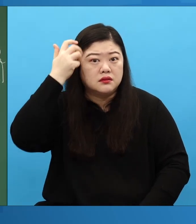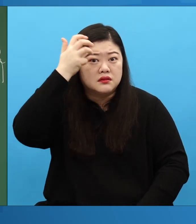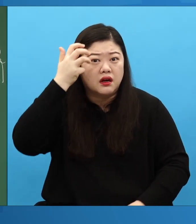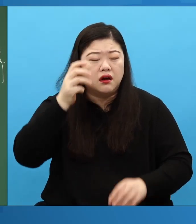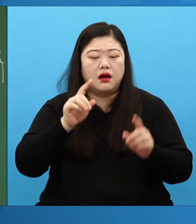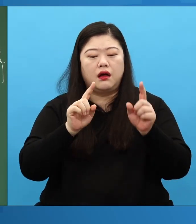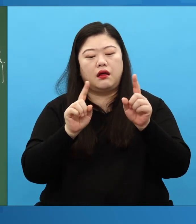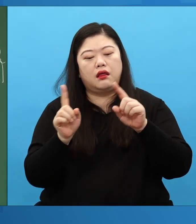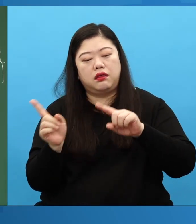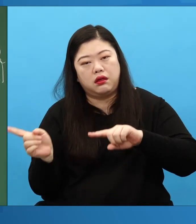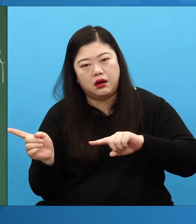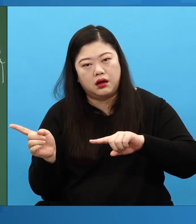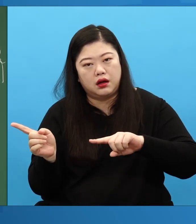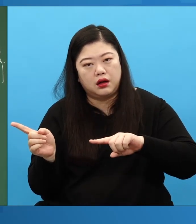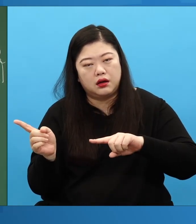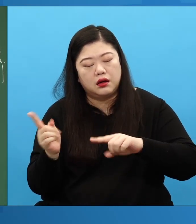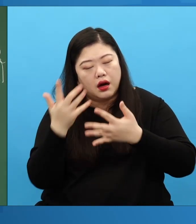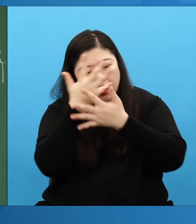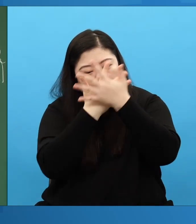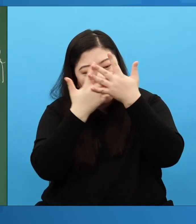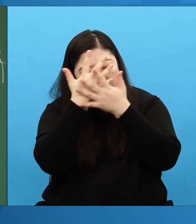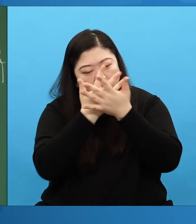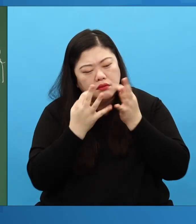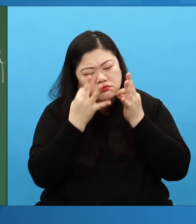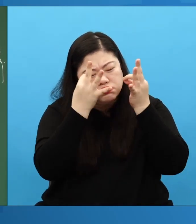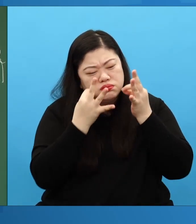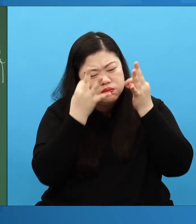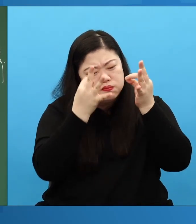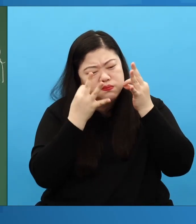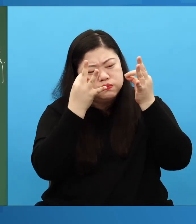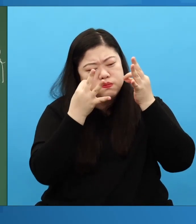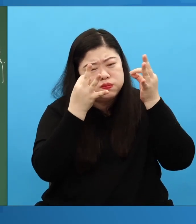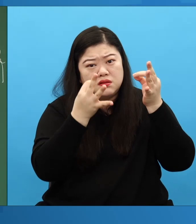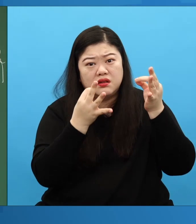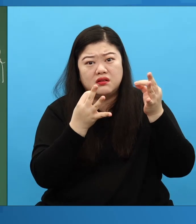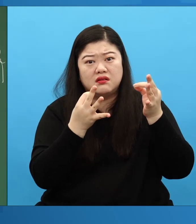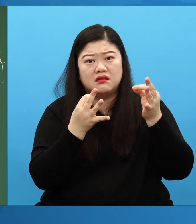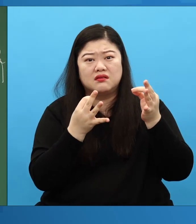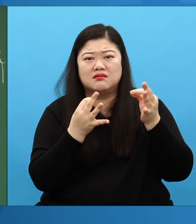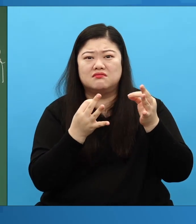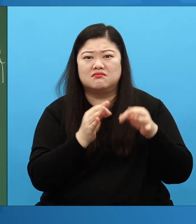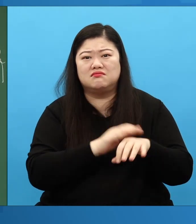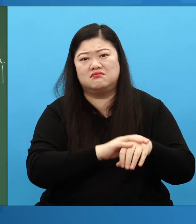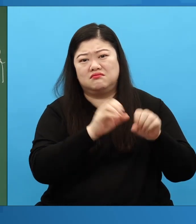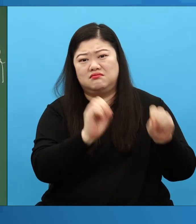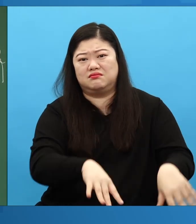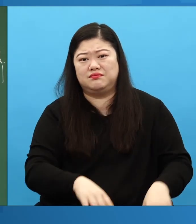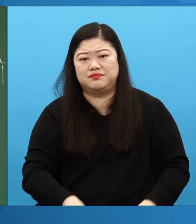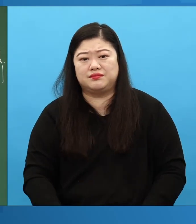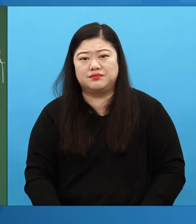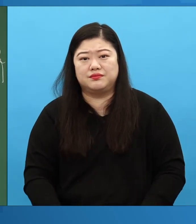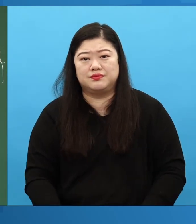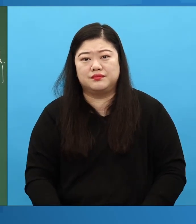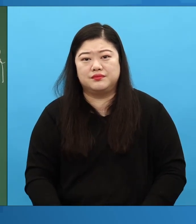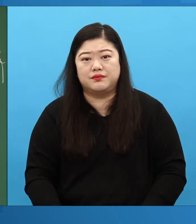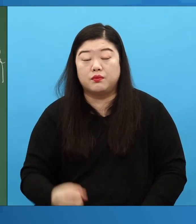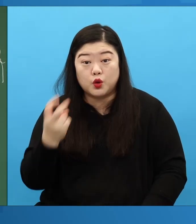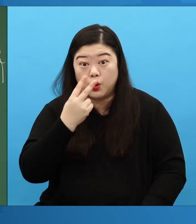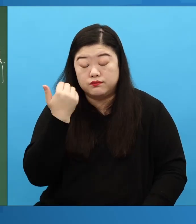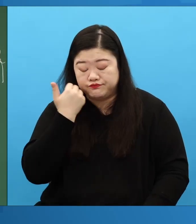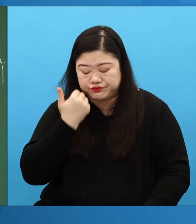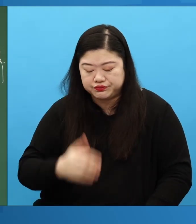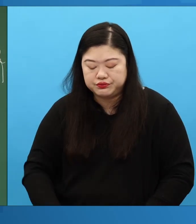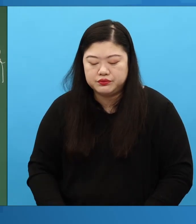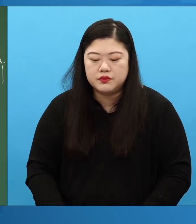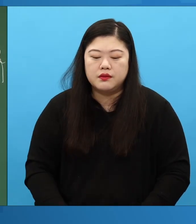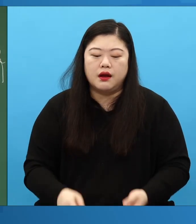their spiritual cells will turn in that direction. 아무리 안 좋은 일이 생겨도 믿음으로 보는 사람이 있습니다. No, no matter what kind of 그렇죠. bad thing